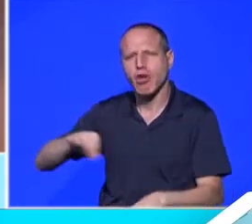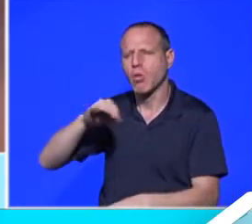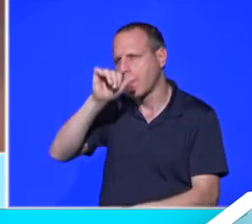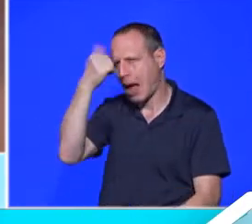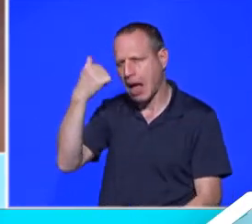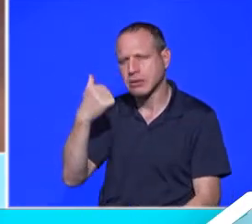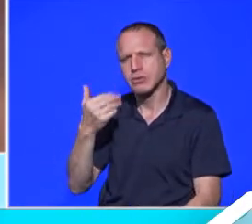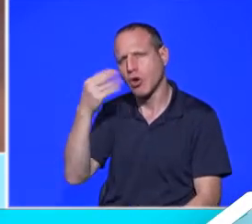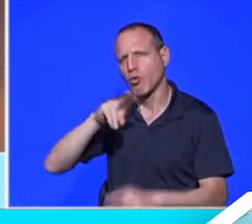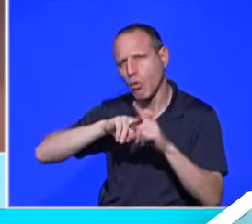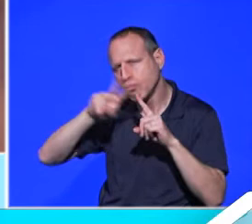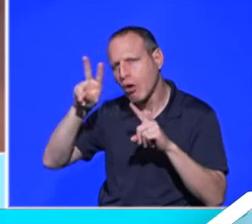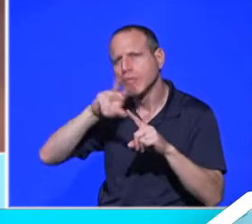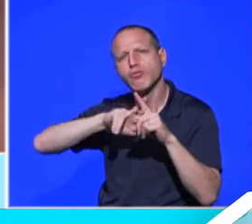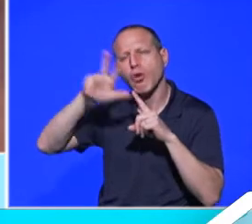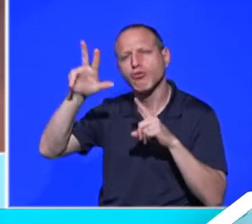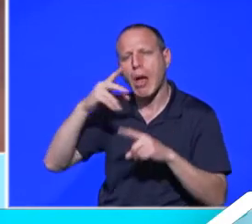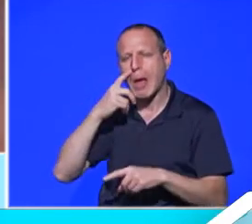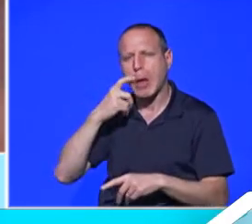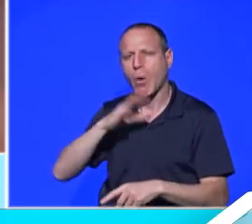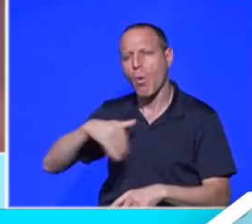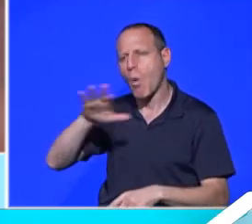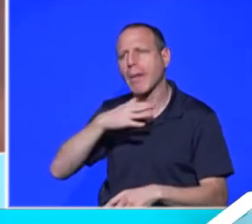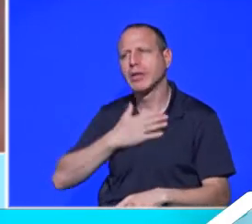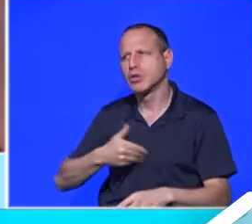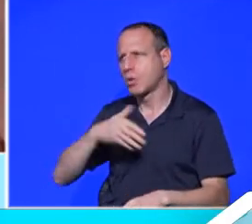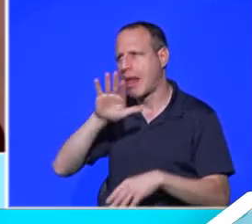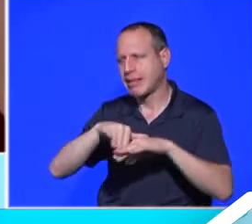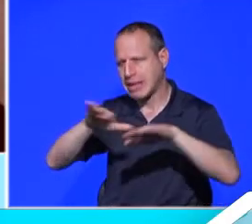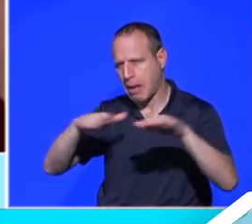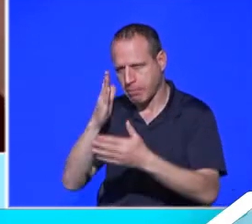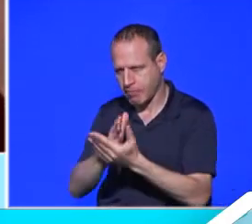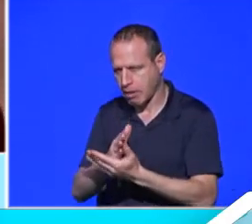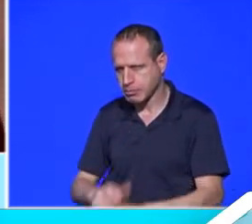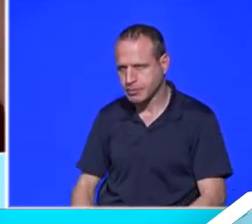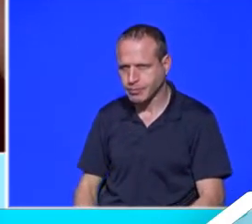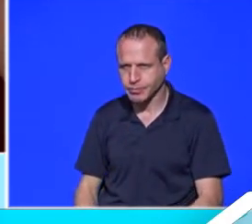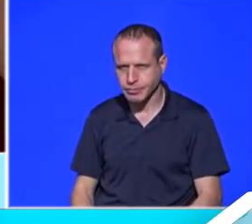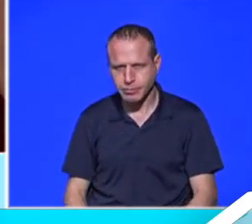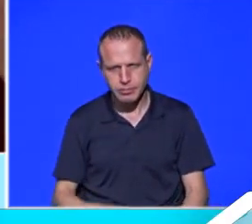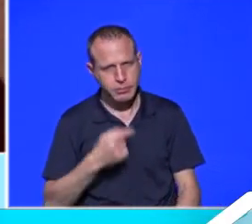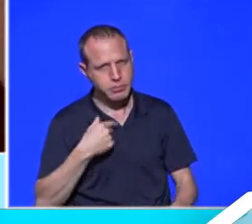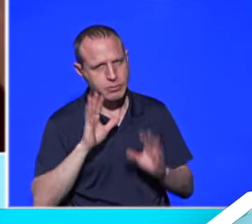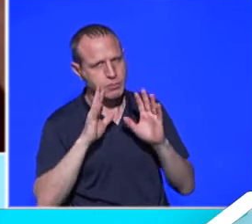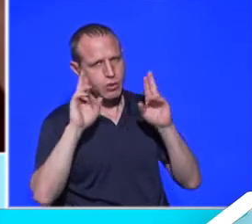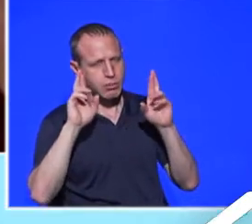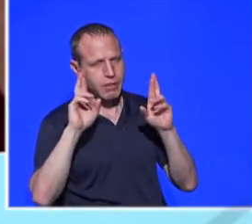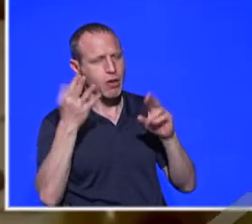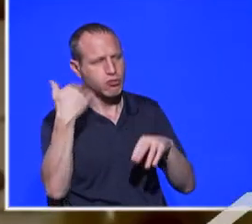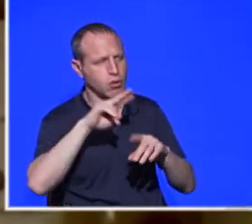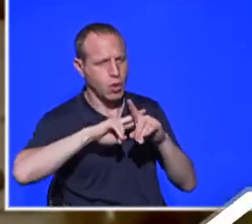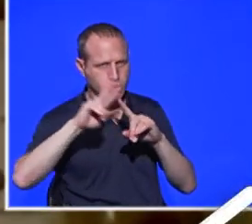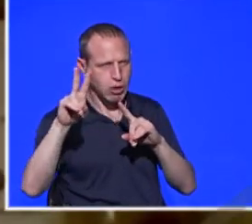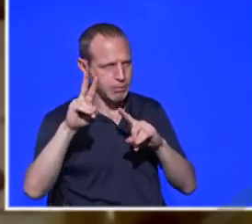ככה? עוד חודשיים, שלושה, כולם ירצו ללכת לים כבר. אני מאוד מקווה שעוד